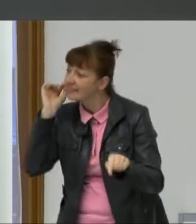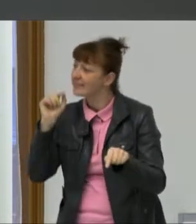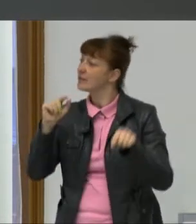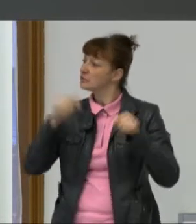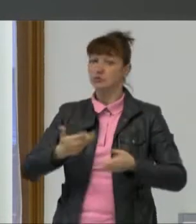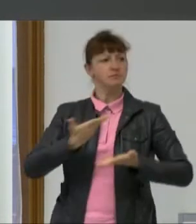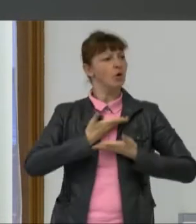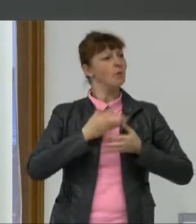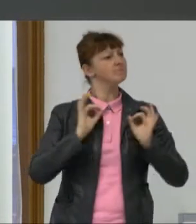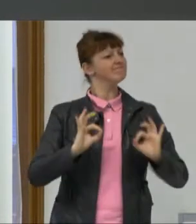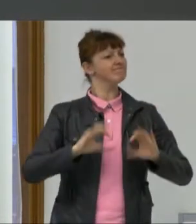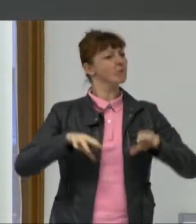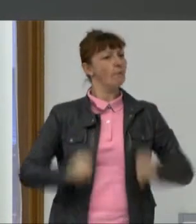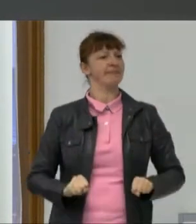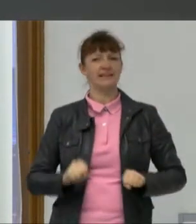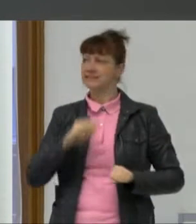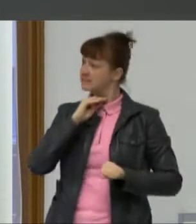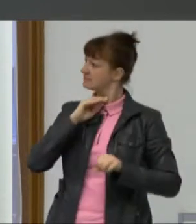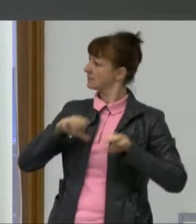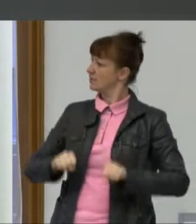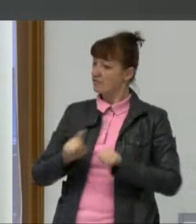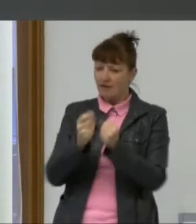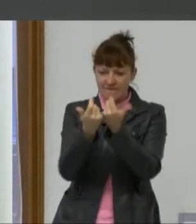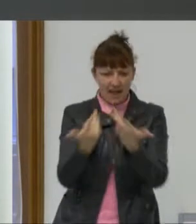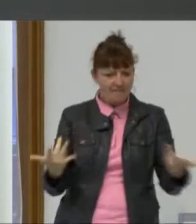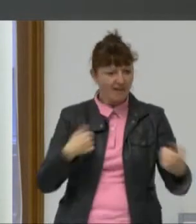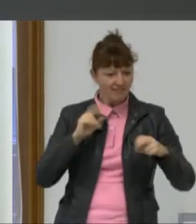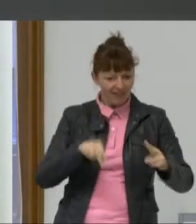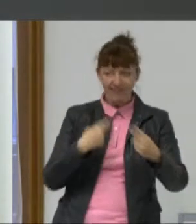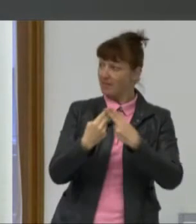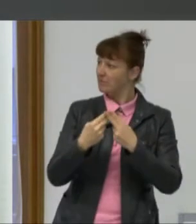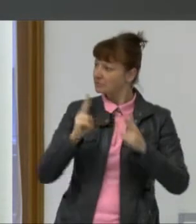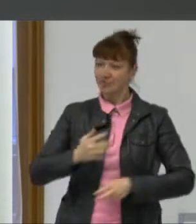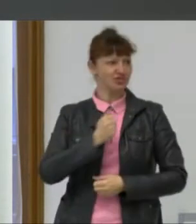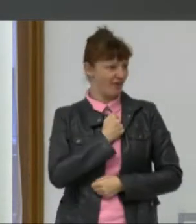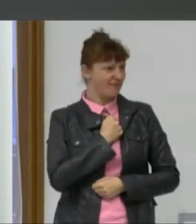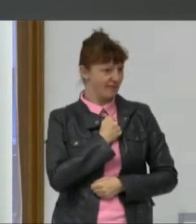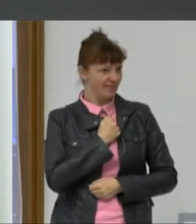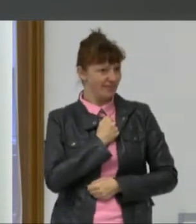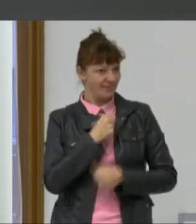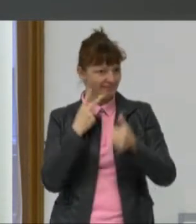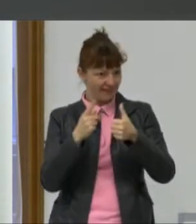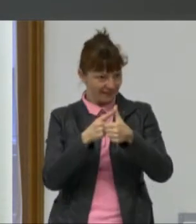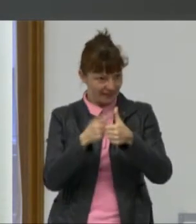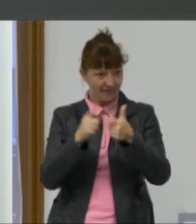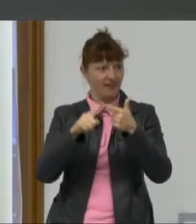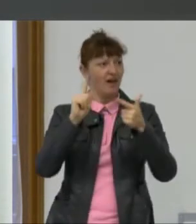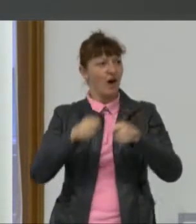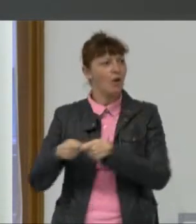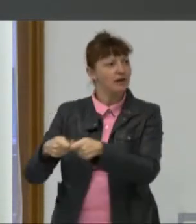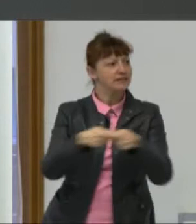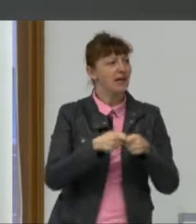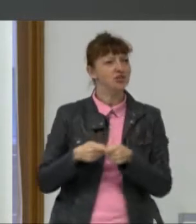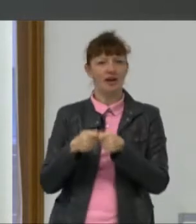ausreichende Kompetenzen mitbringen, um dieser Vielfalt gerecht werden zu können. Weiters gibt es aber in unserer Gesellschaft eben Gruppen